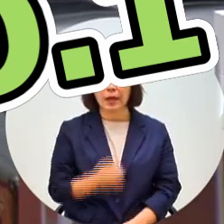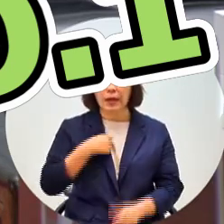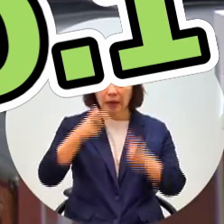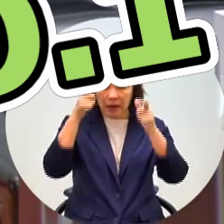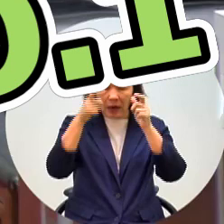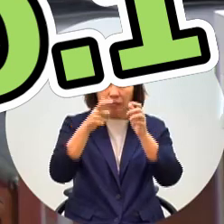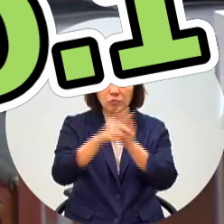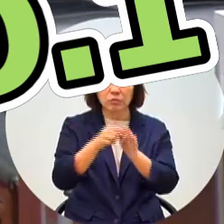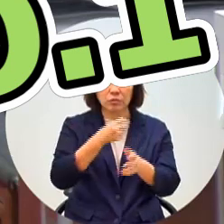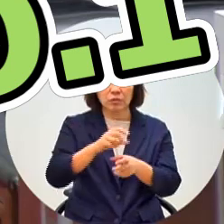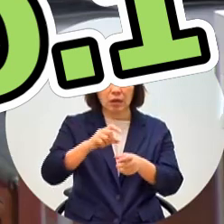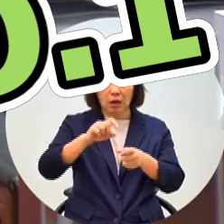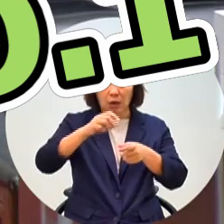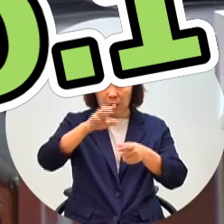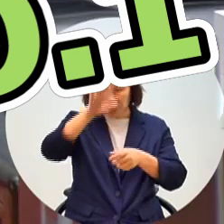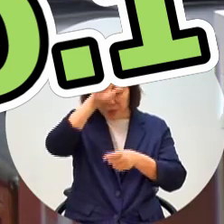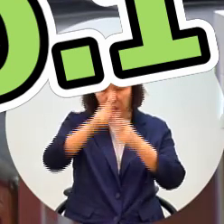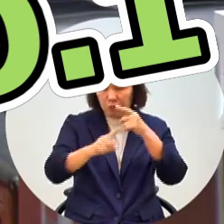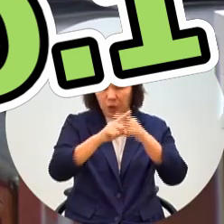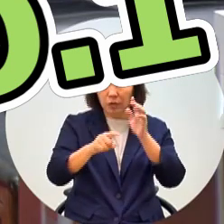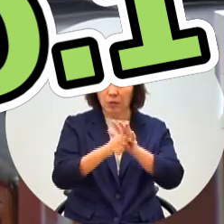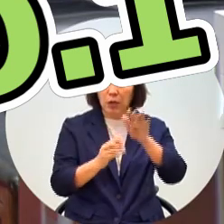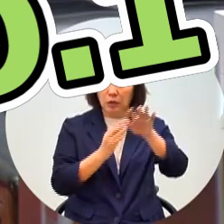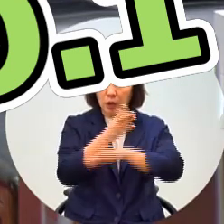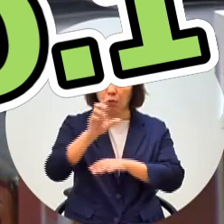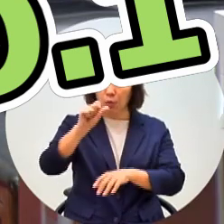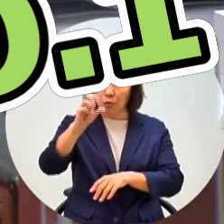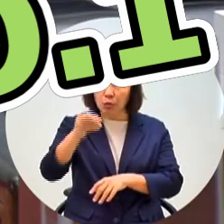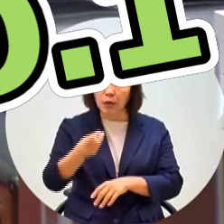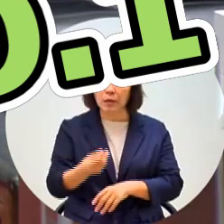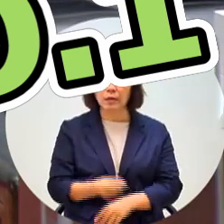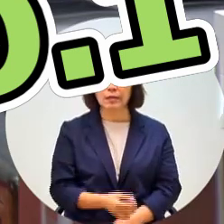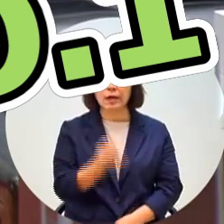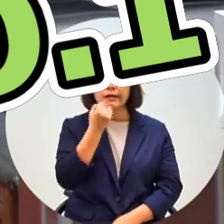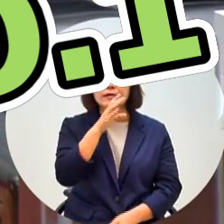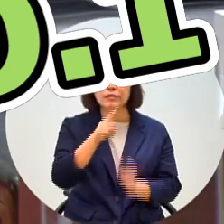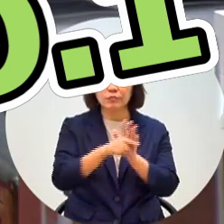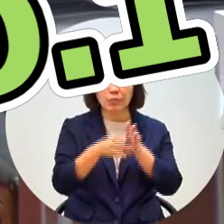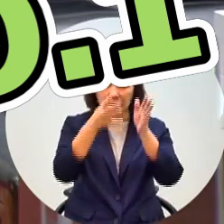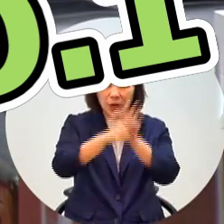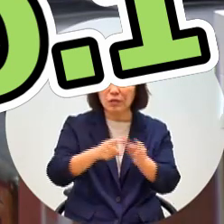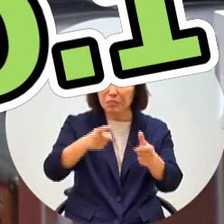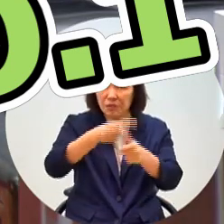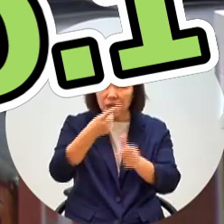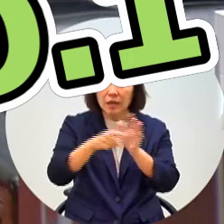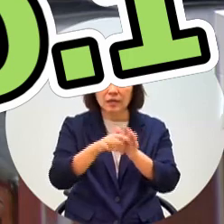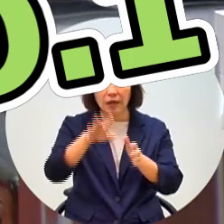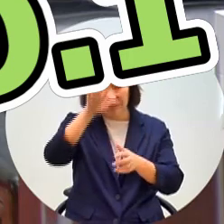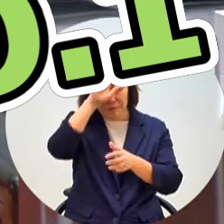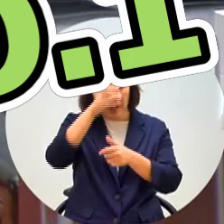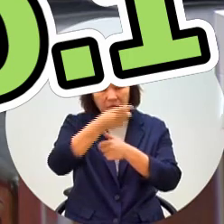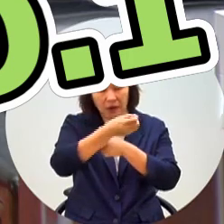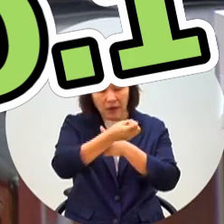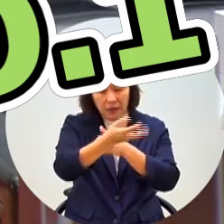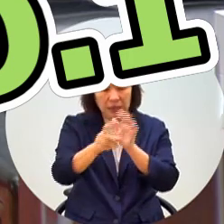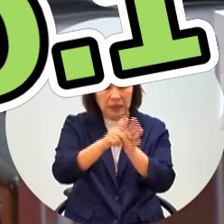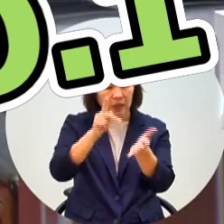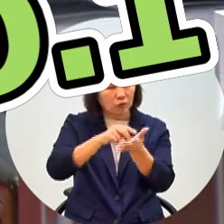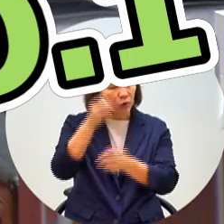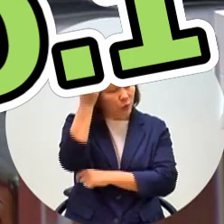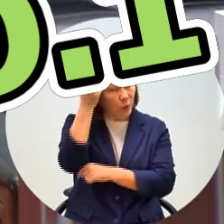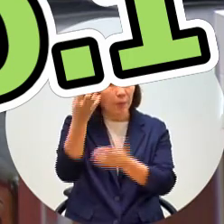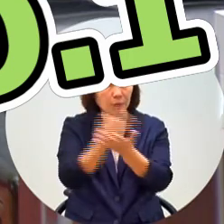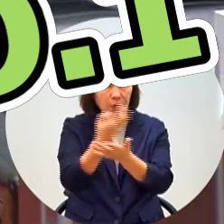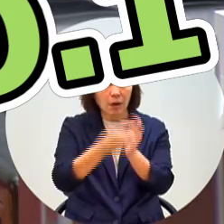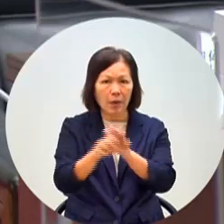经破50000了，但是我们面对了什么？第一，防疫旅馆不足，打